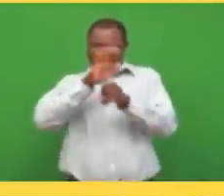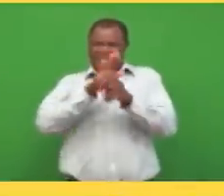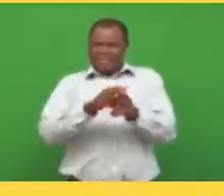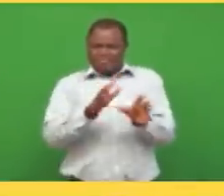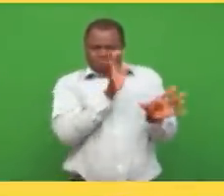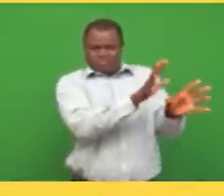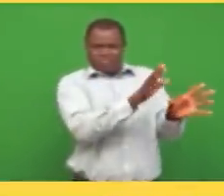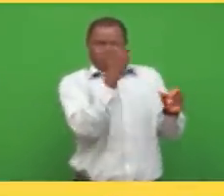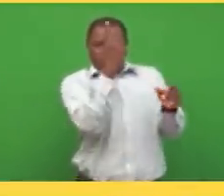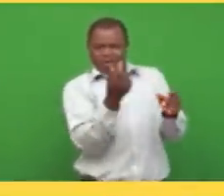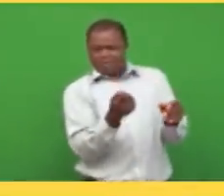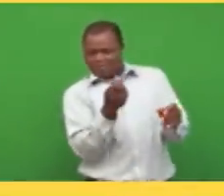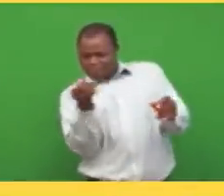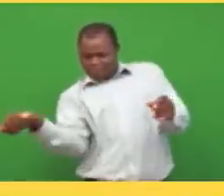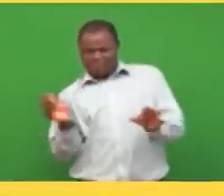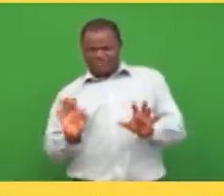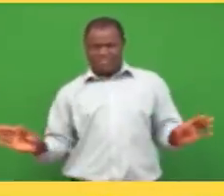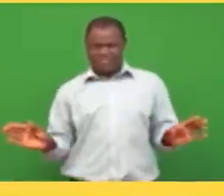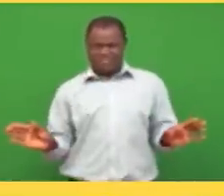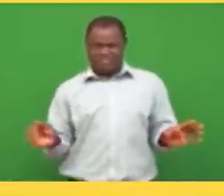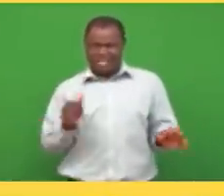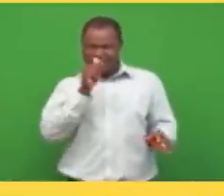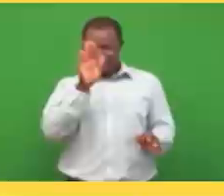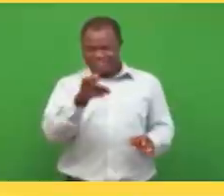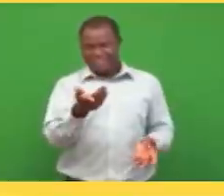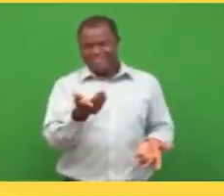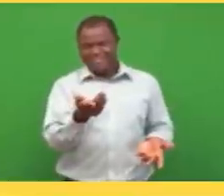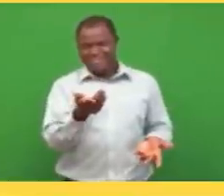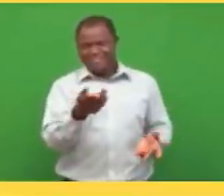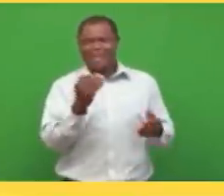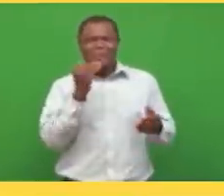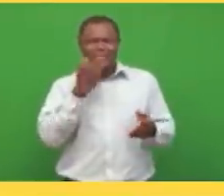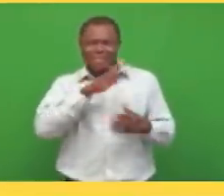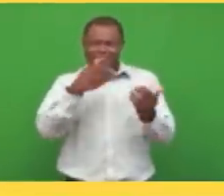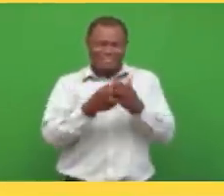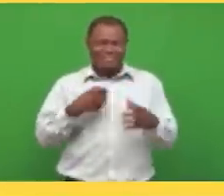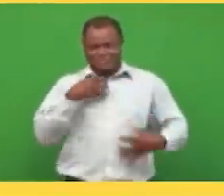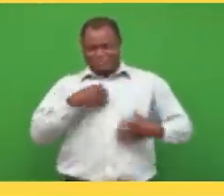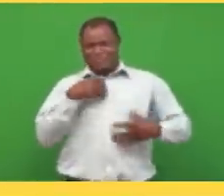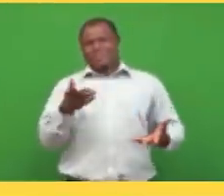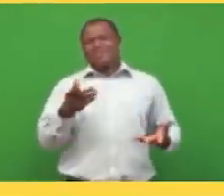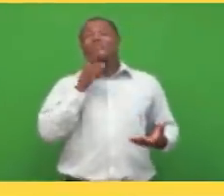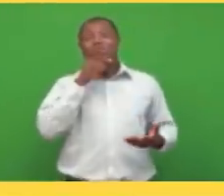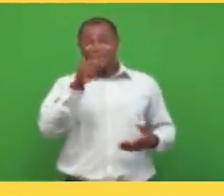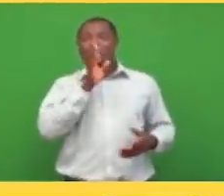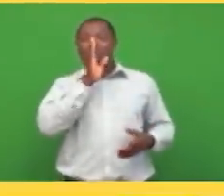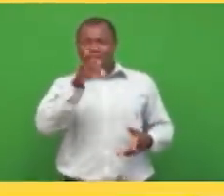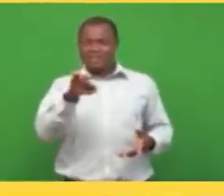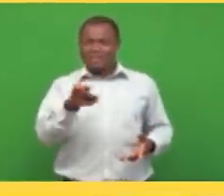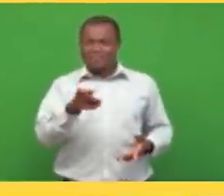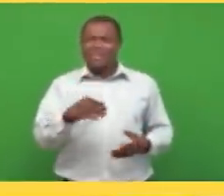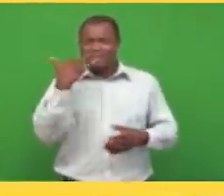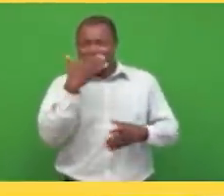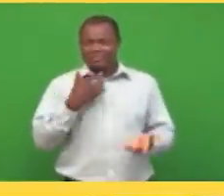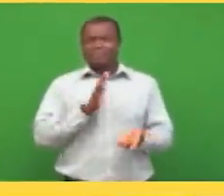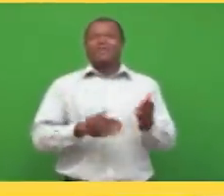kwake kwake kwake kwake kwake anoti kangu kawani zvinova zvinhu zvinondishupa muriwo